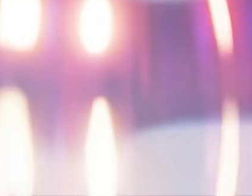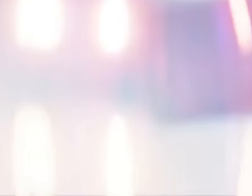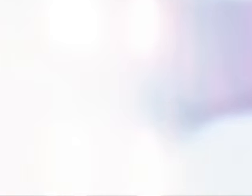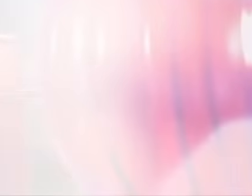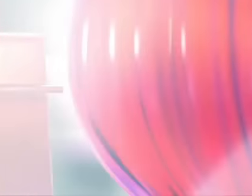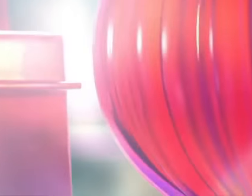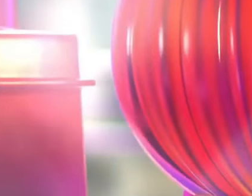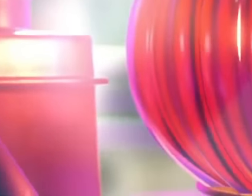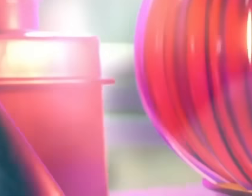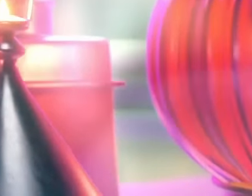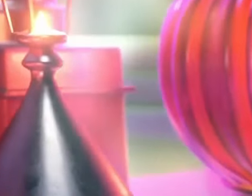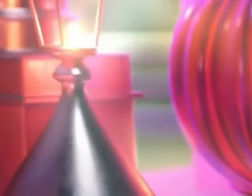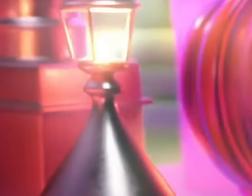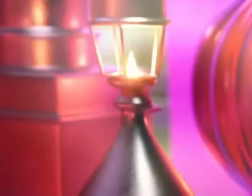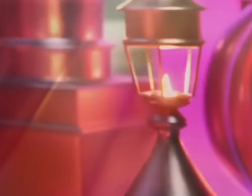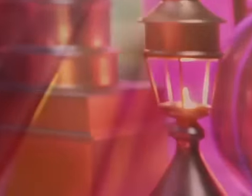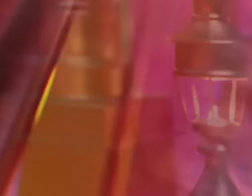hujjatai